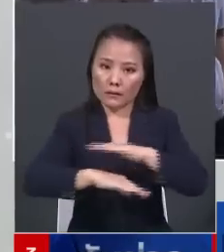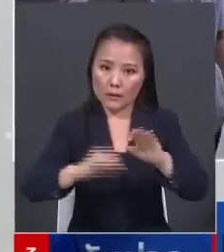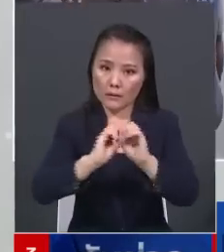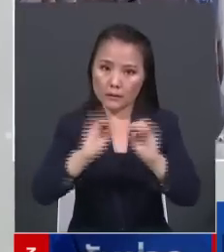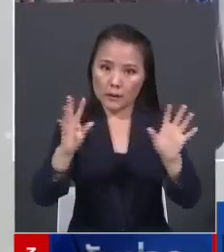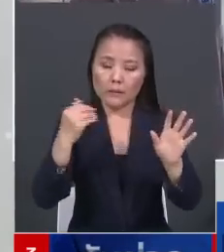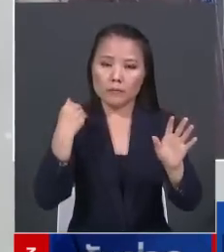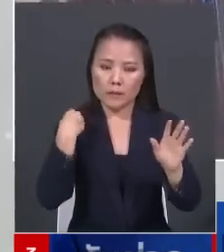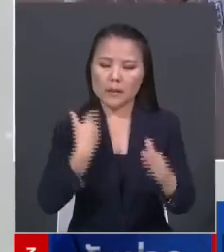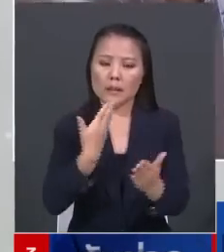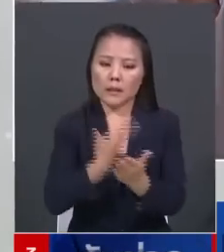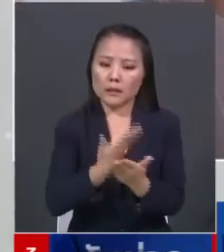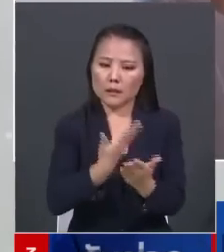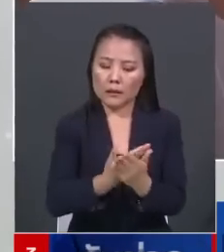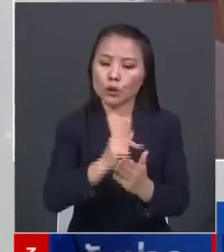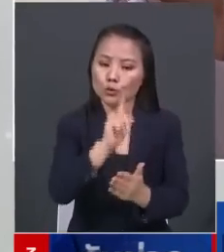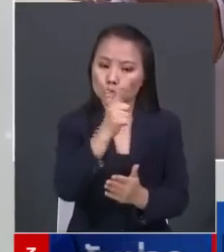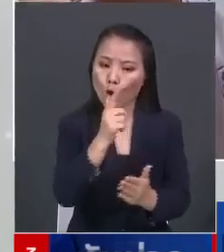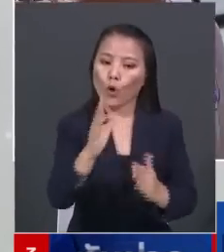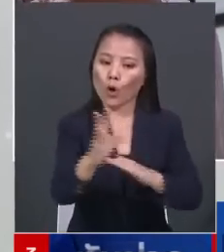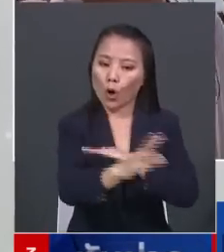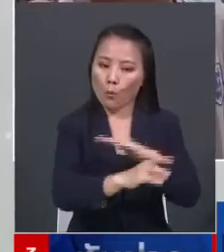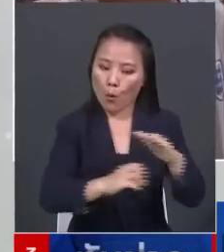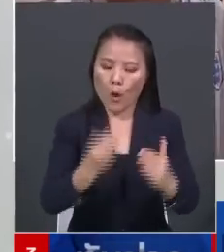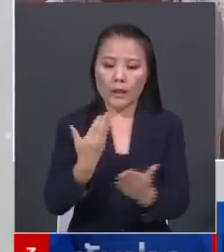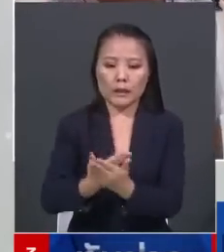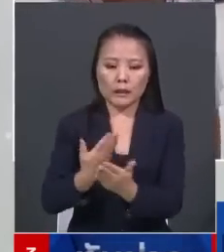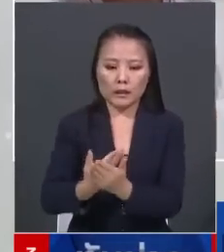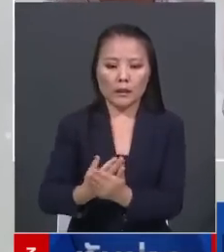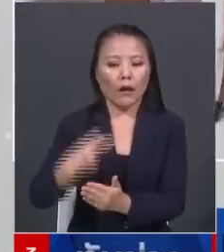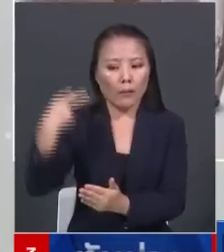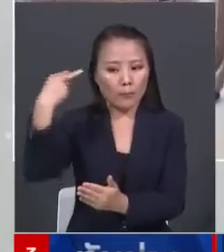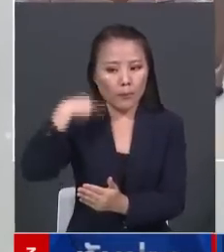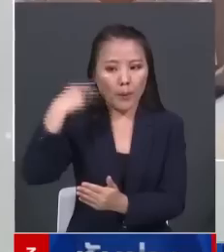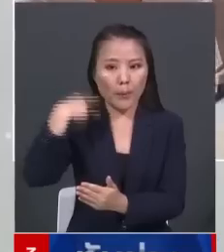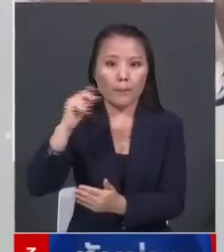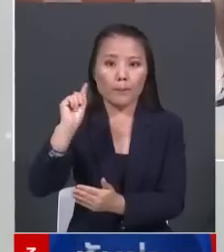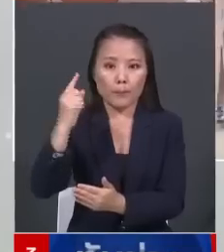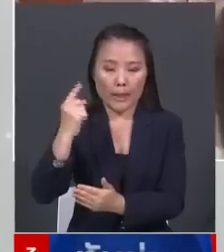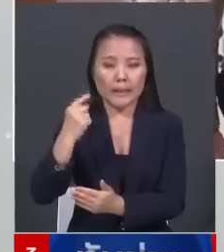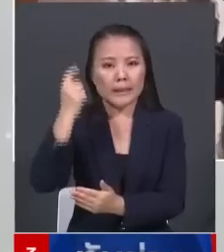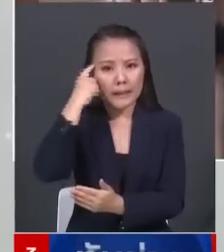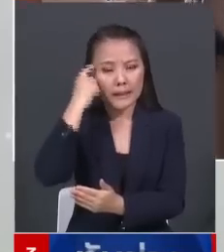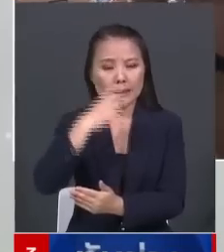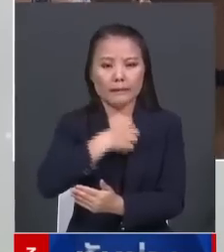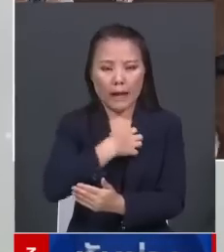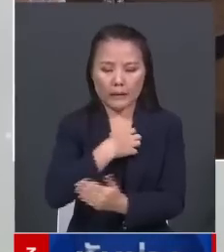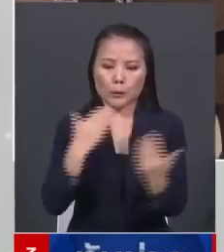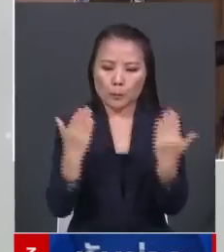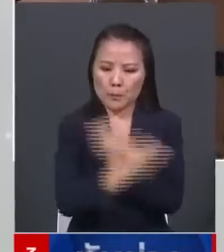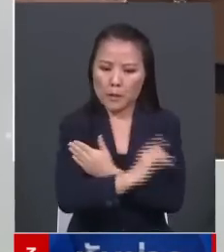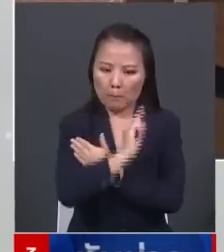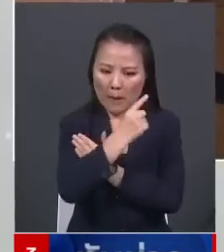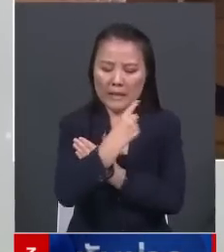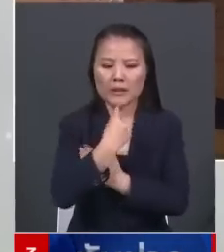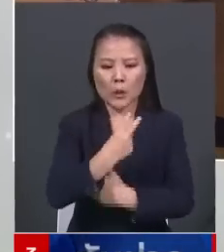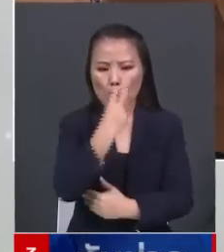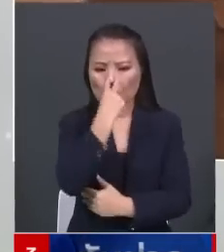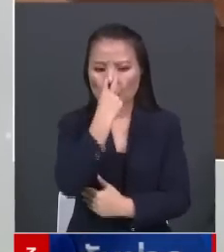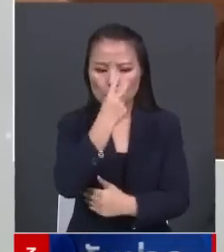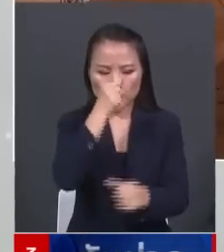แม้ว่าจะได้เงินจากการชิงทองวิ่งราวไปเนี่ยเอาไปตัดผมใหม่แล้วนะหวังจะเปลี่ยนตัวทำให้คนเนี่ยจำไม่ได